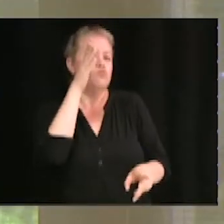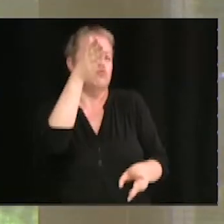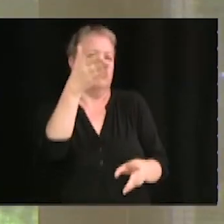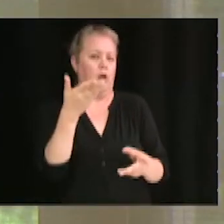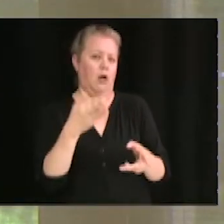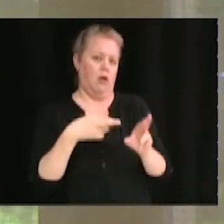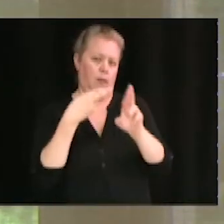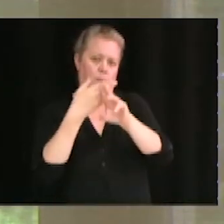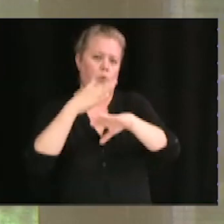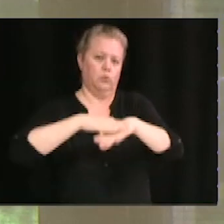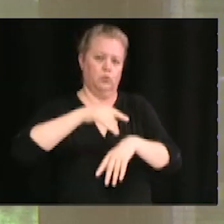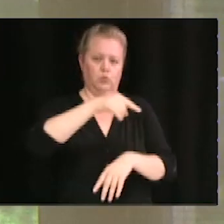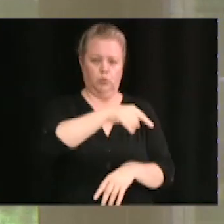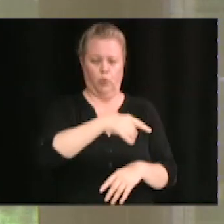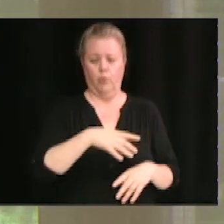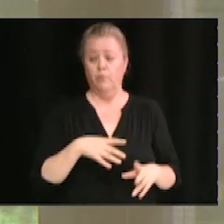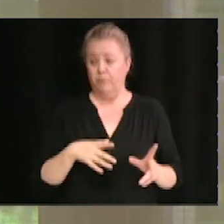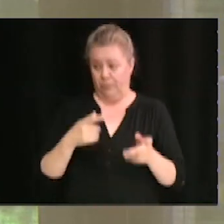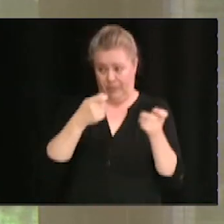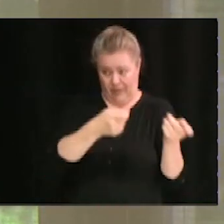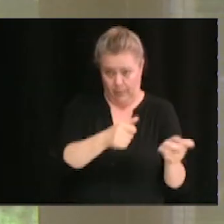Parfait. C'est un dépôt, comme vous le dites.